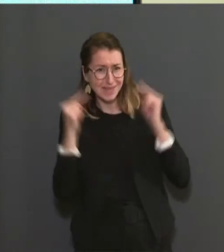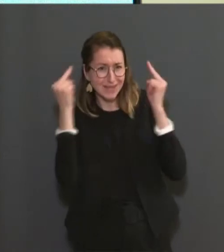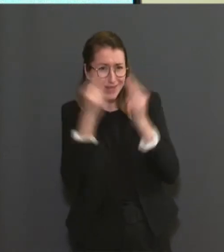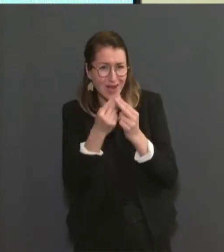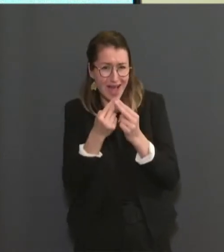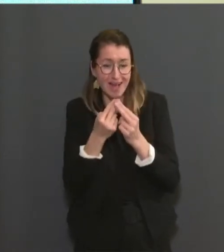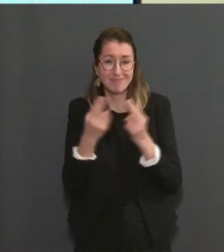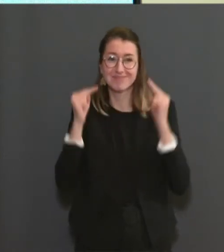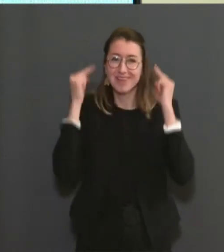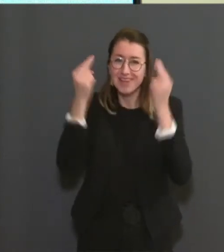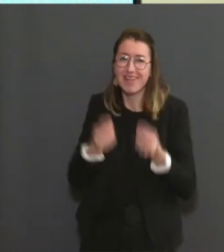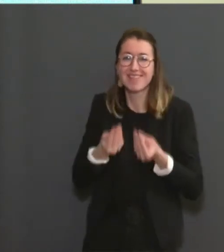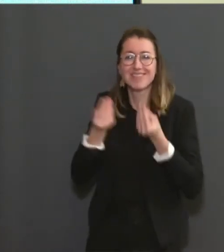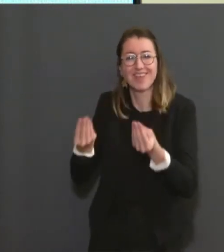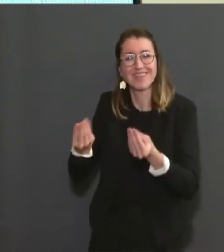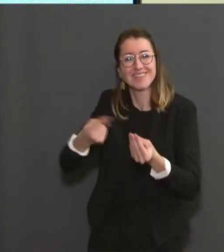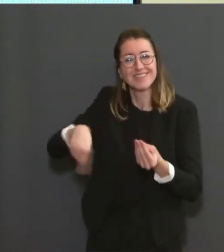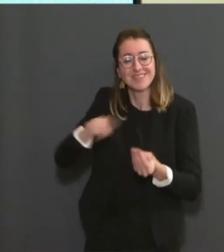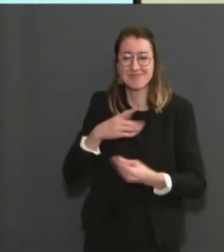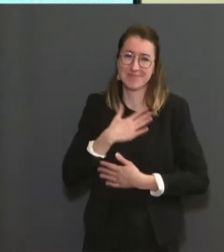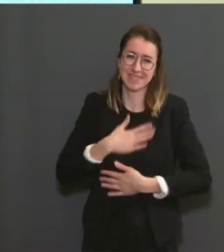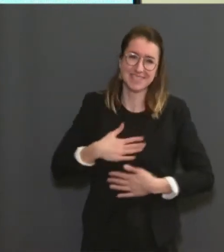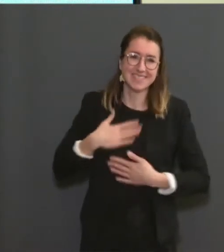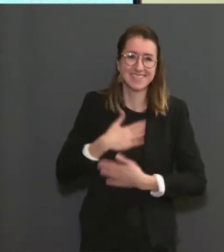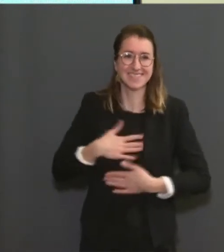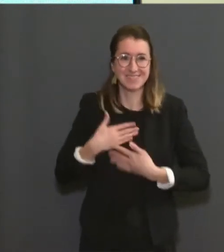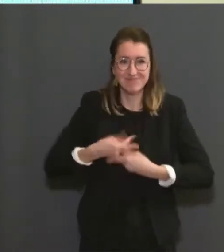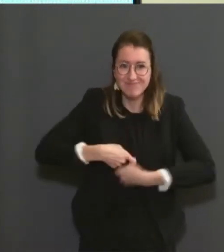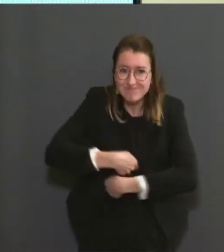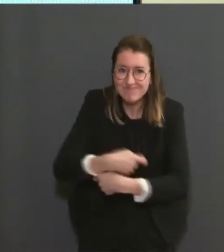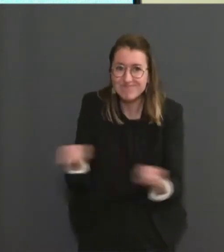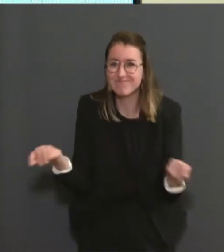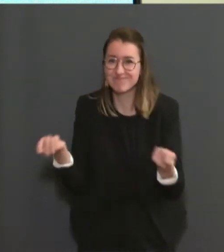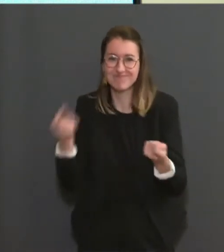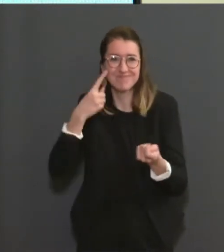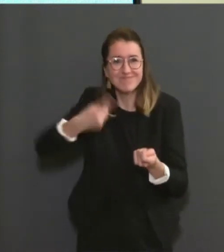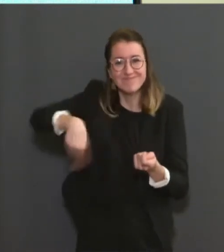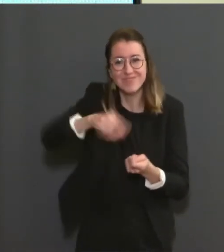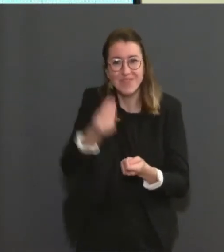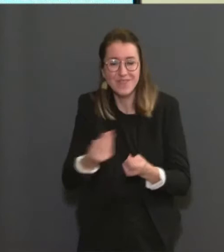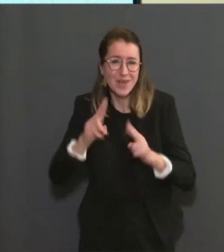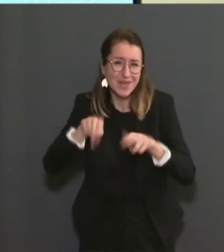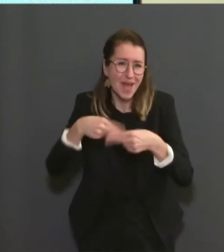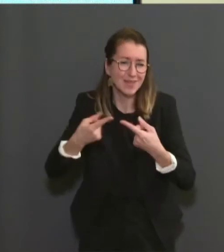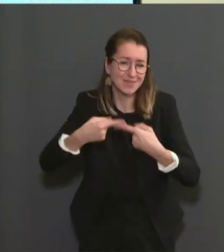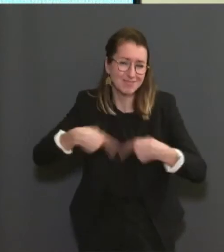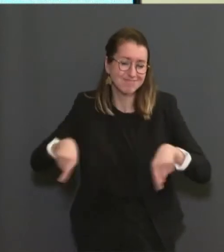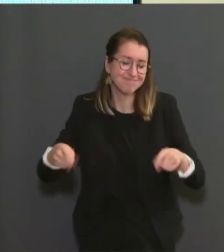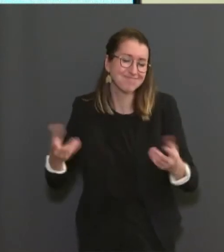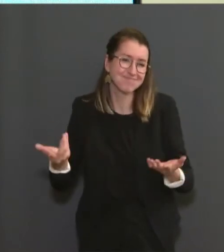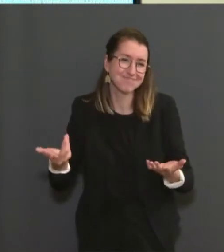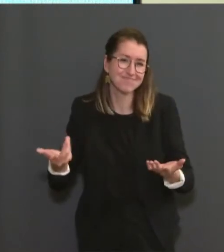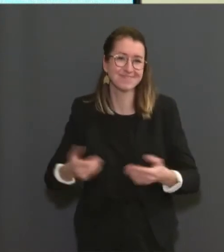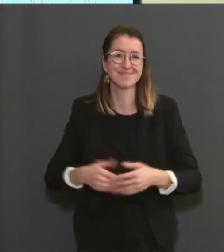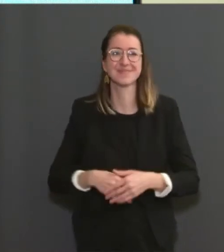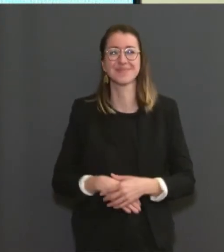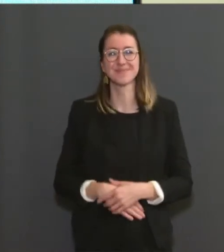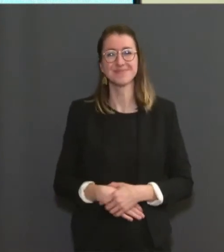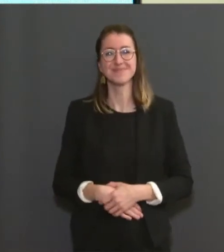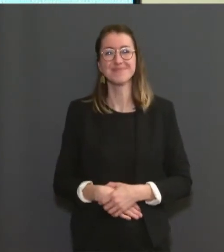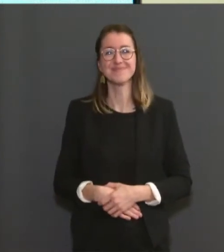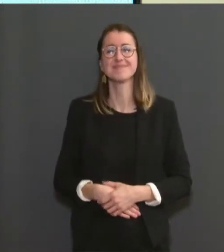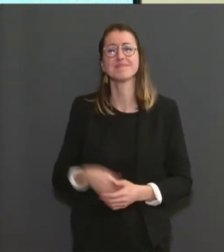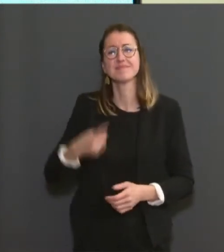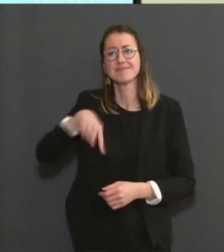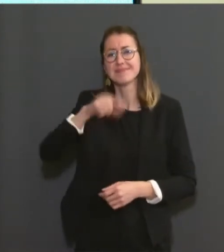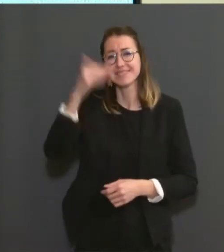l'occasion de les gâter cette année, tant que faire se peut, dans les circonstances actuelles. Vous savez qu'au niveau du gouvernement, il y a